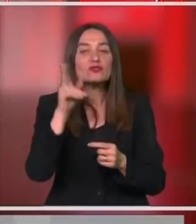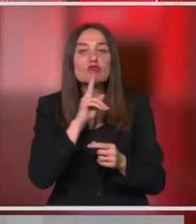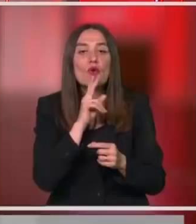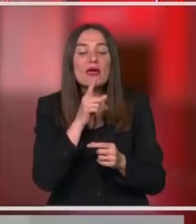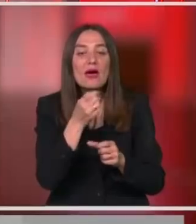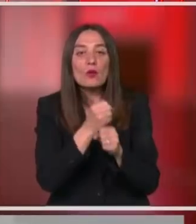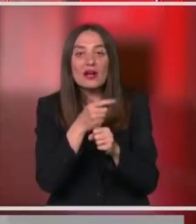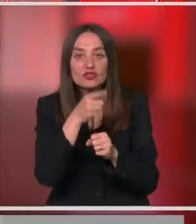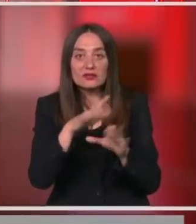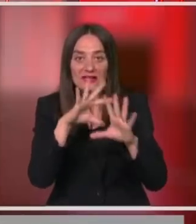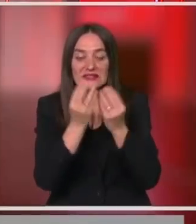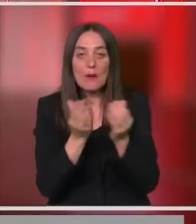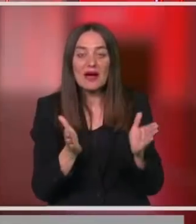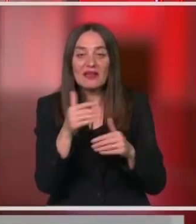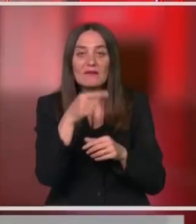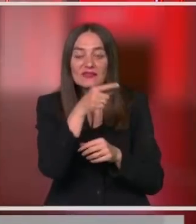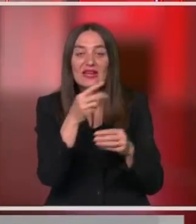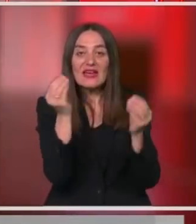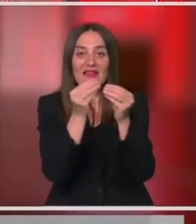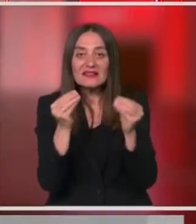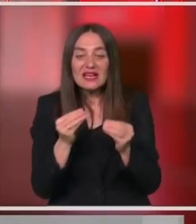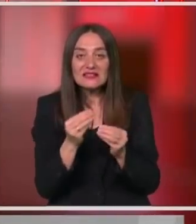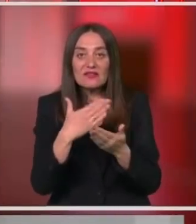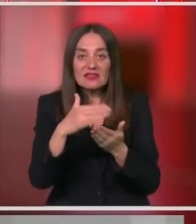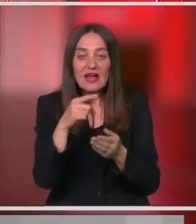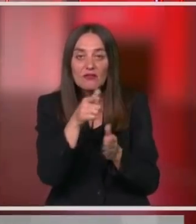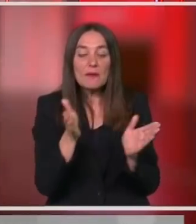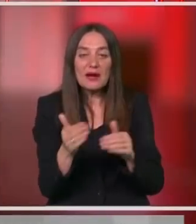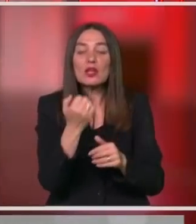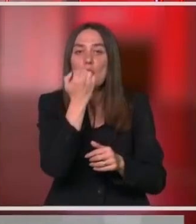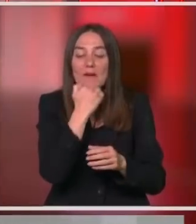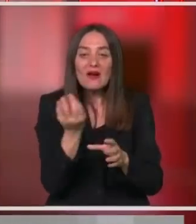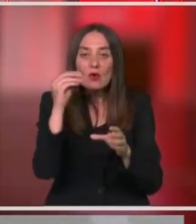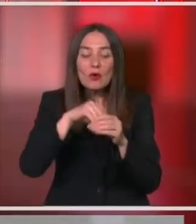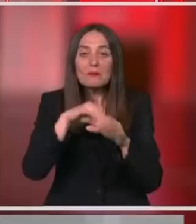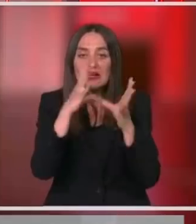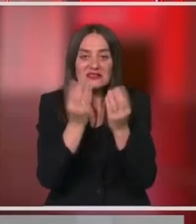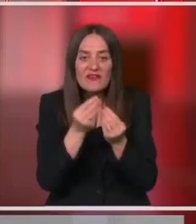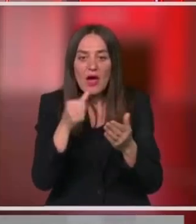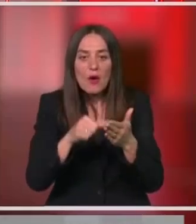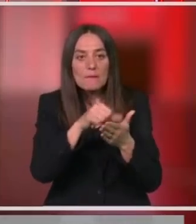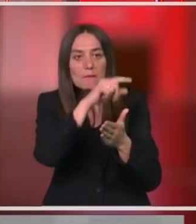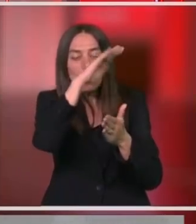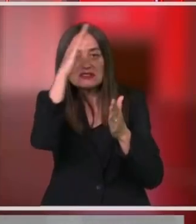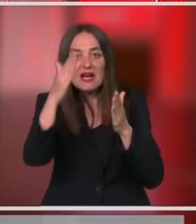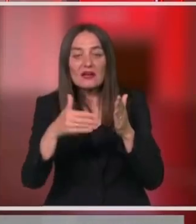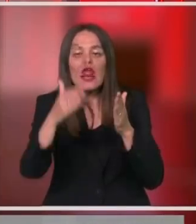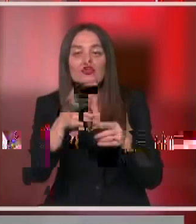paket. To je veoma važno. Ti sastavni delovi tog paketa se upravo uklapaju u ceo mozaik koji se zove